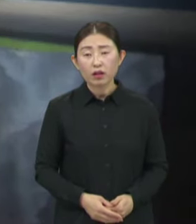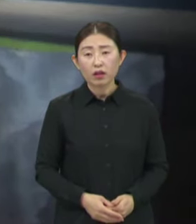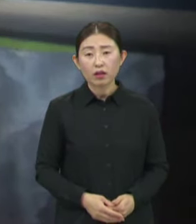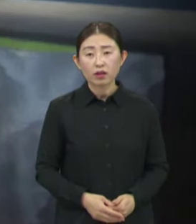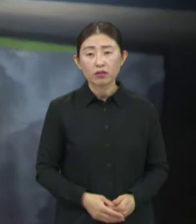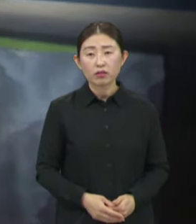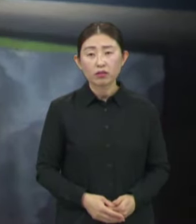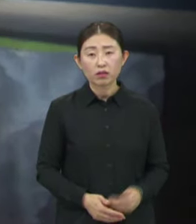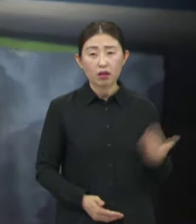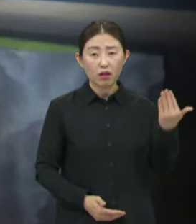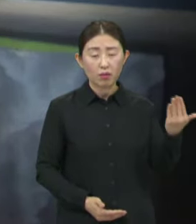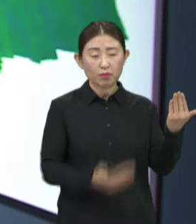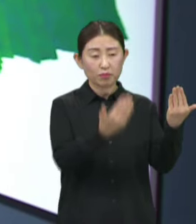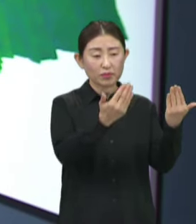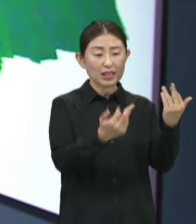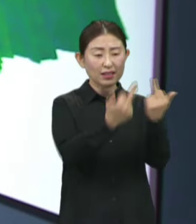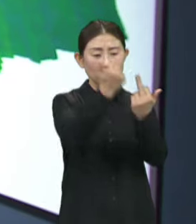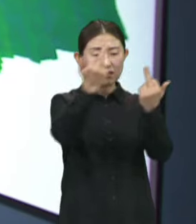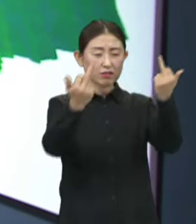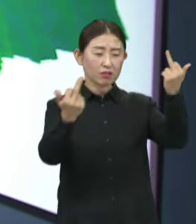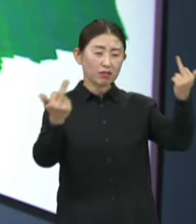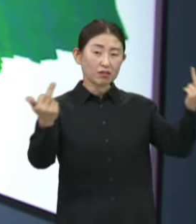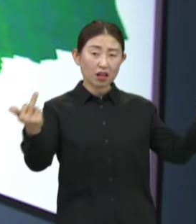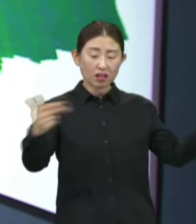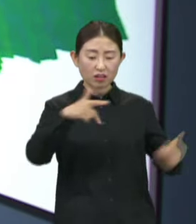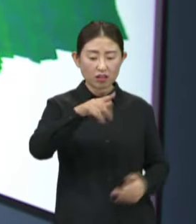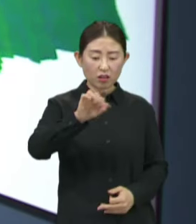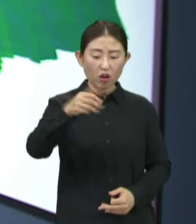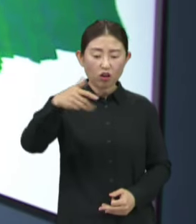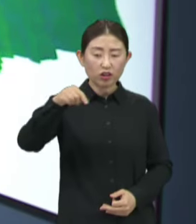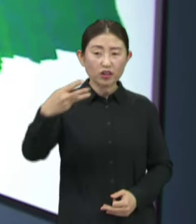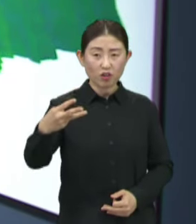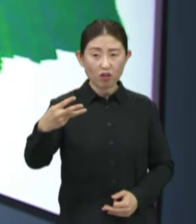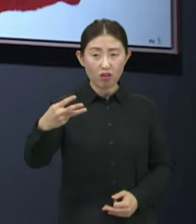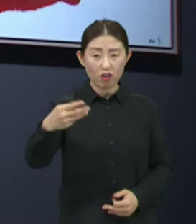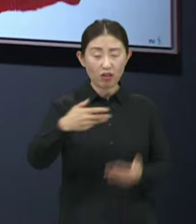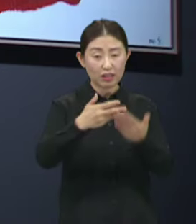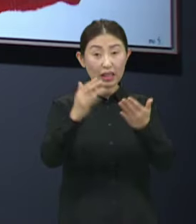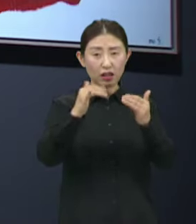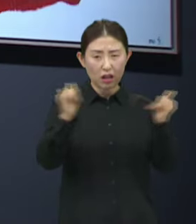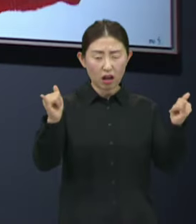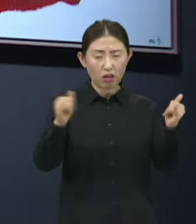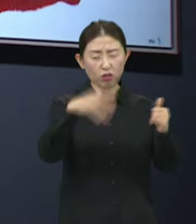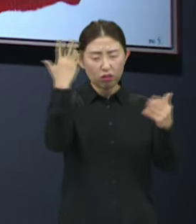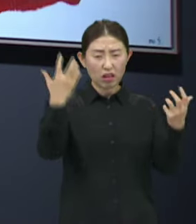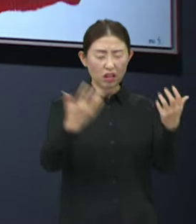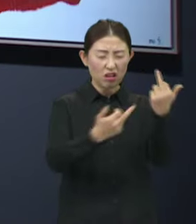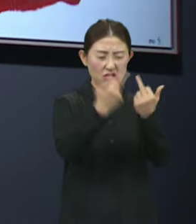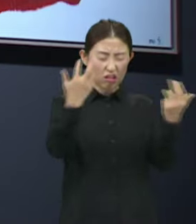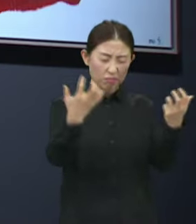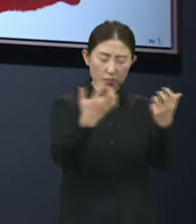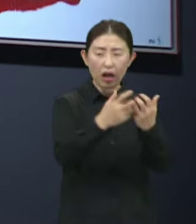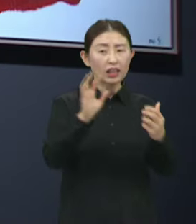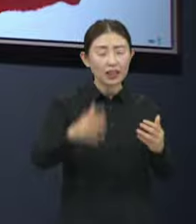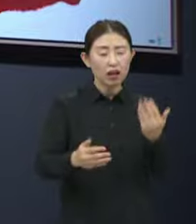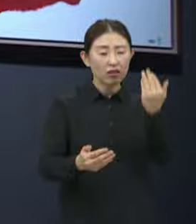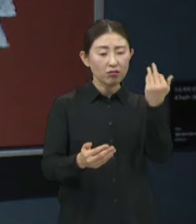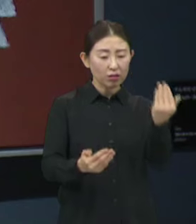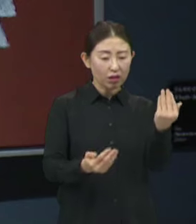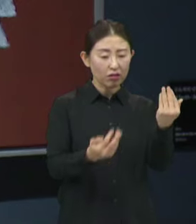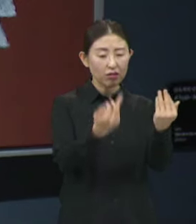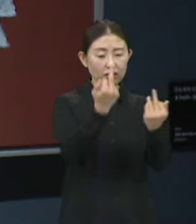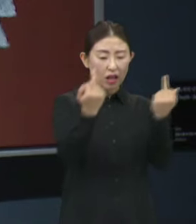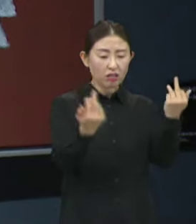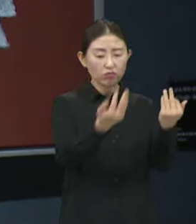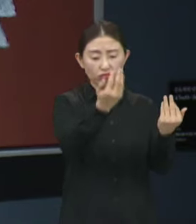화면을 가득 채운 구도로 산을 그리던 정철 작가의 작품에 여백이 많아지고 섬처럼 산을 표현하며 절제된